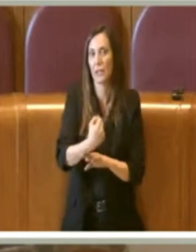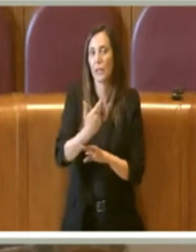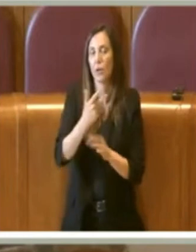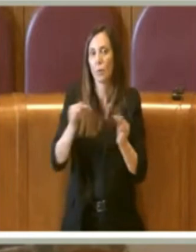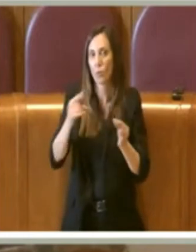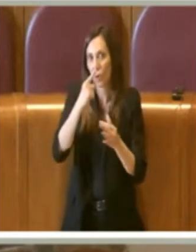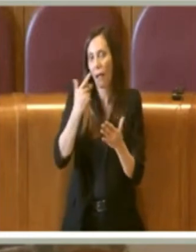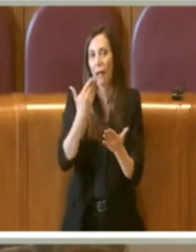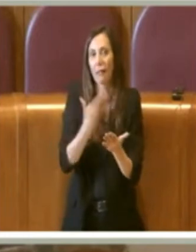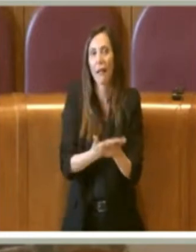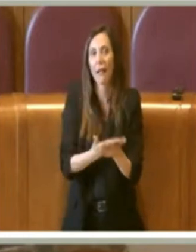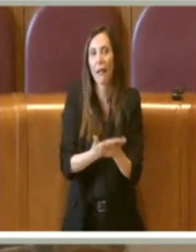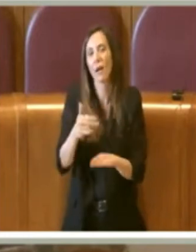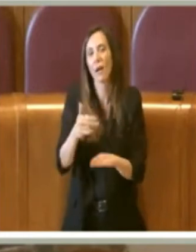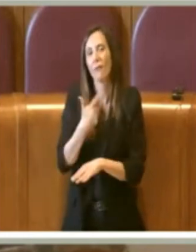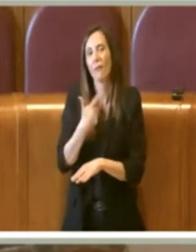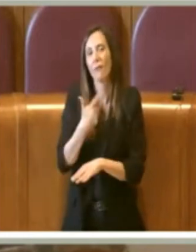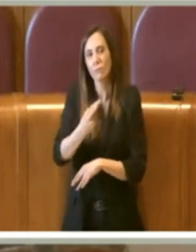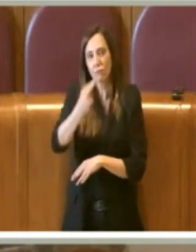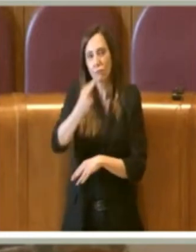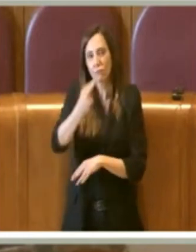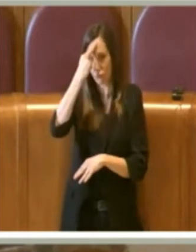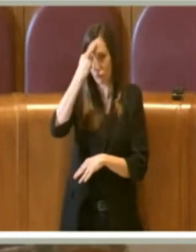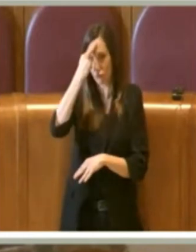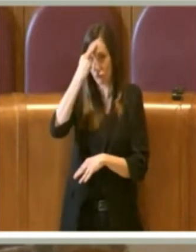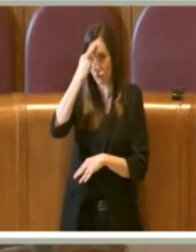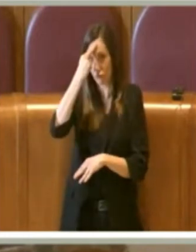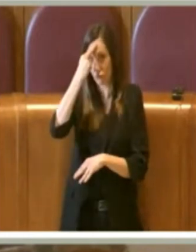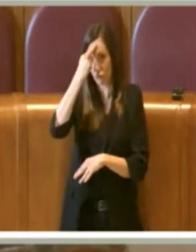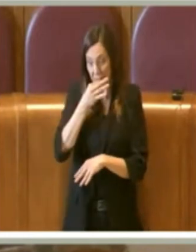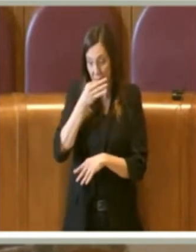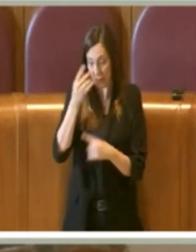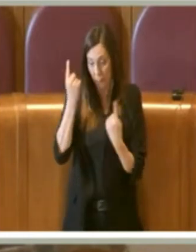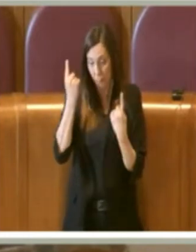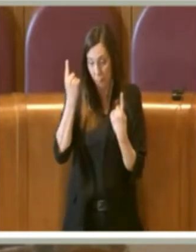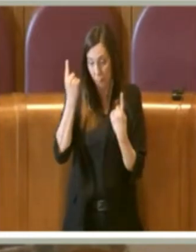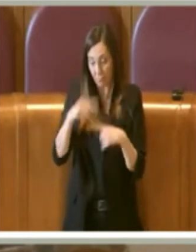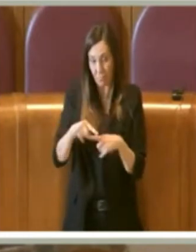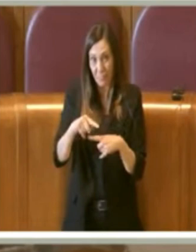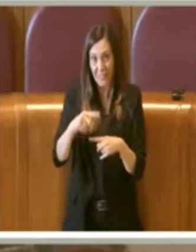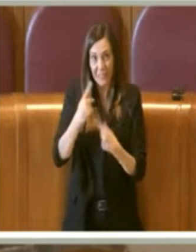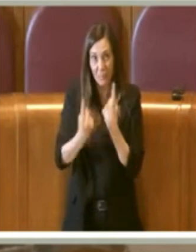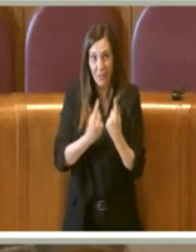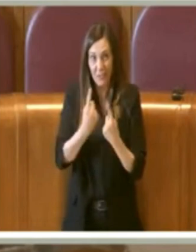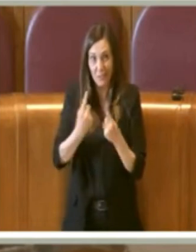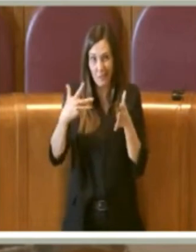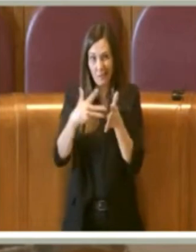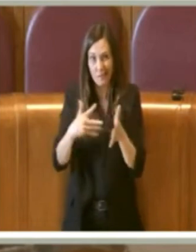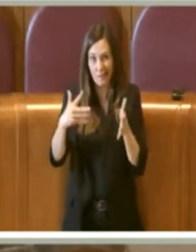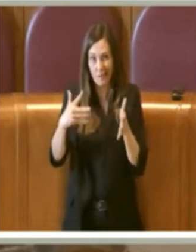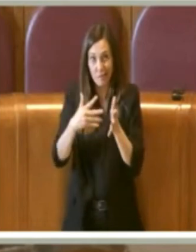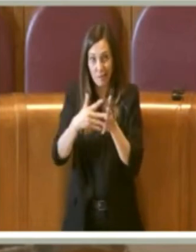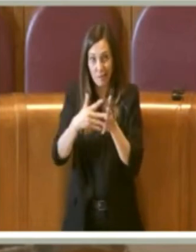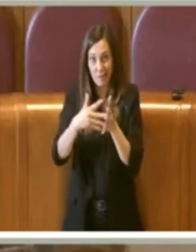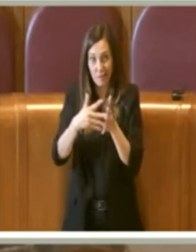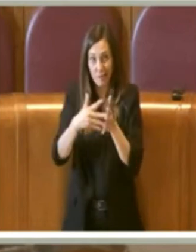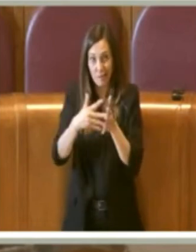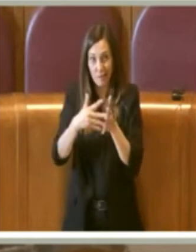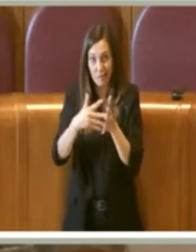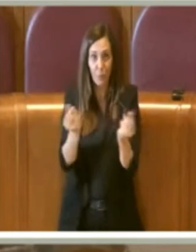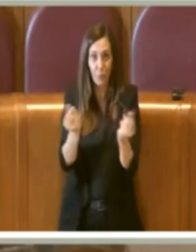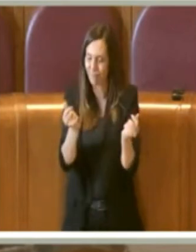via però è bene ricordare che ancora non siamo usciti da questa fase difficile ed è bene